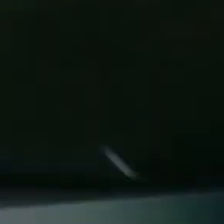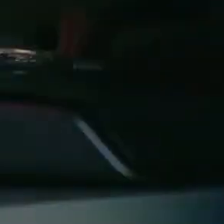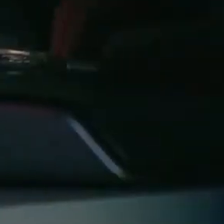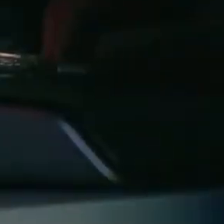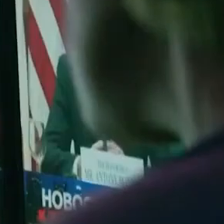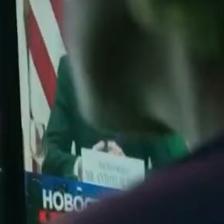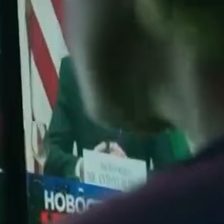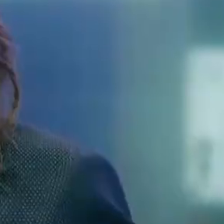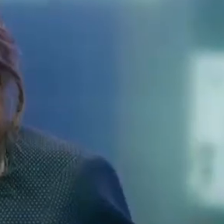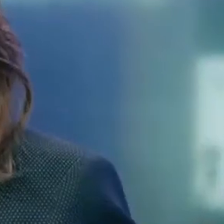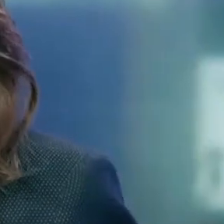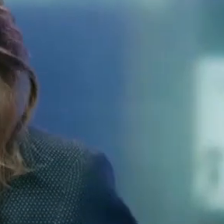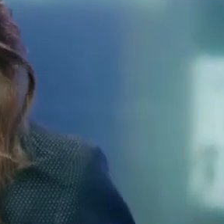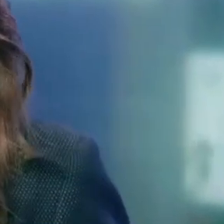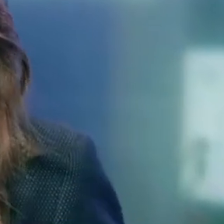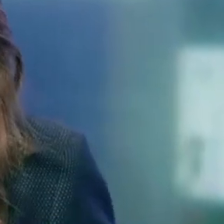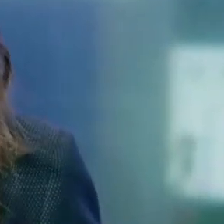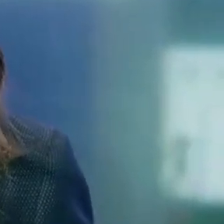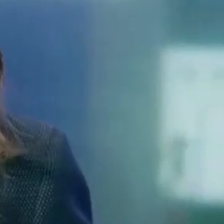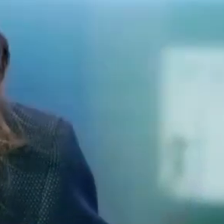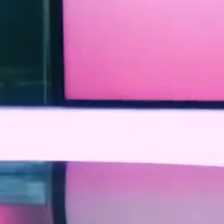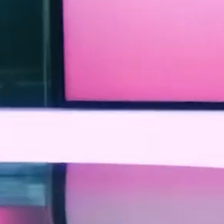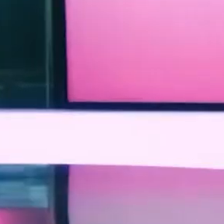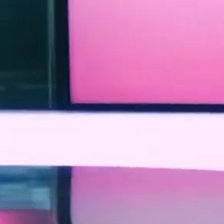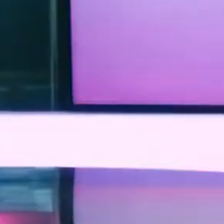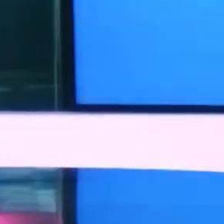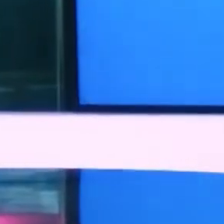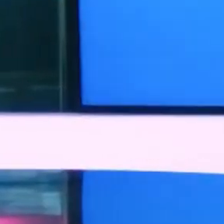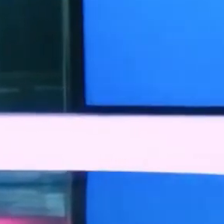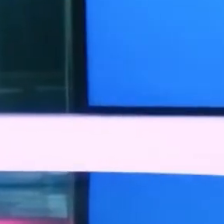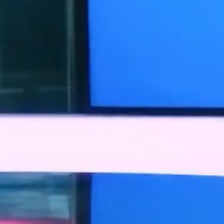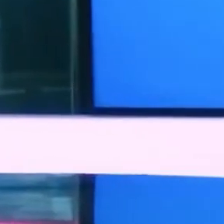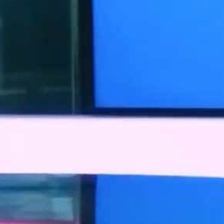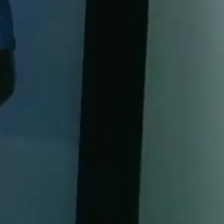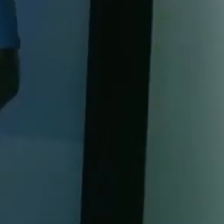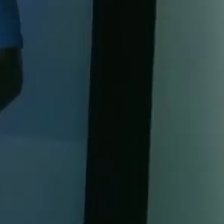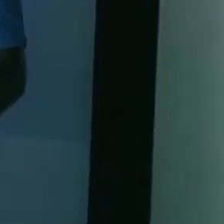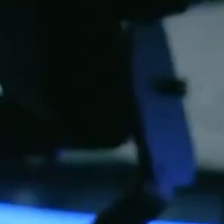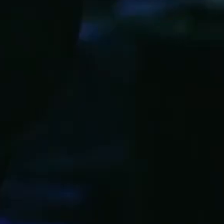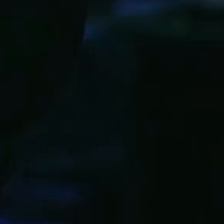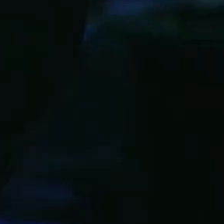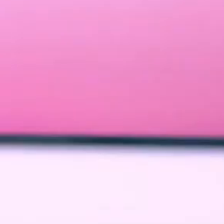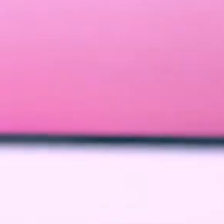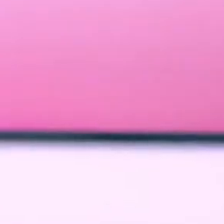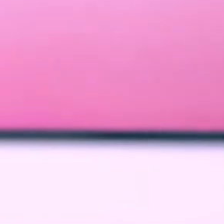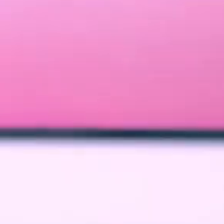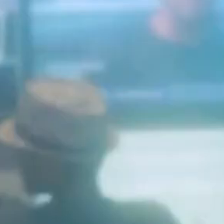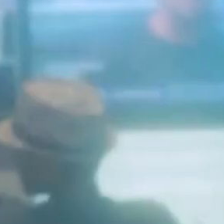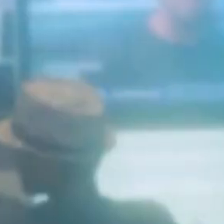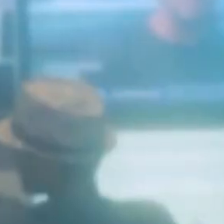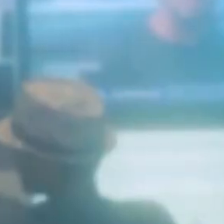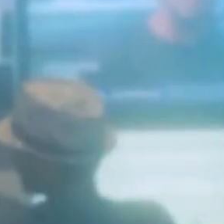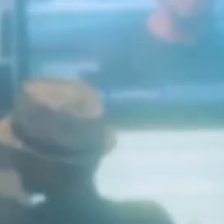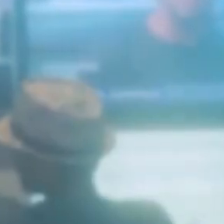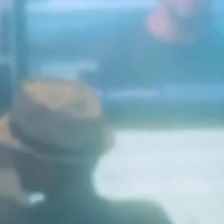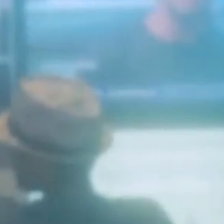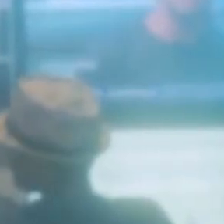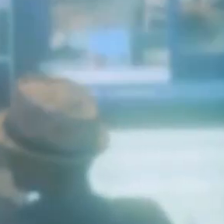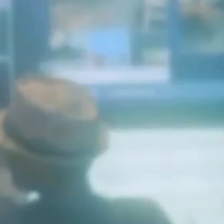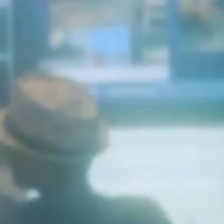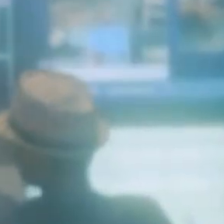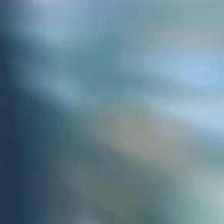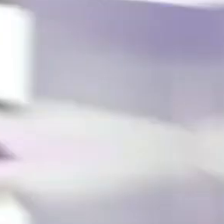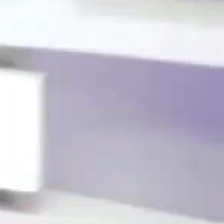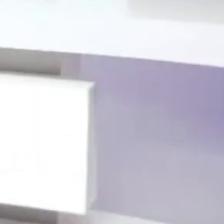seara încep știrile TV sunt știri despre tine informații care schimbă și marchează